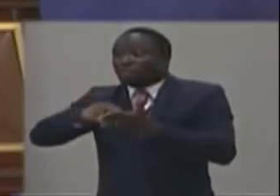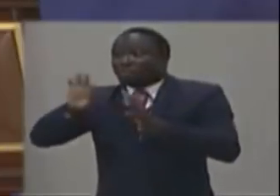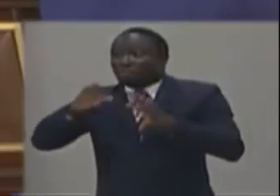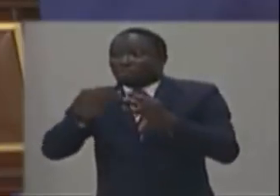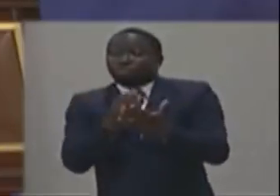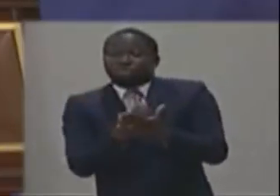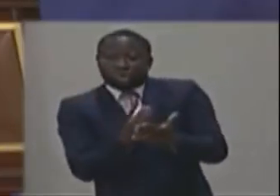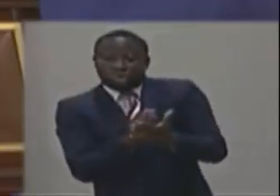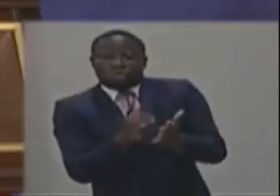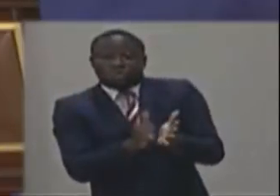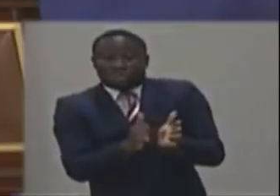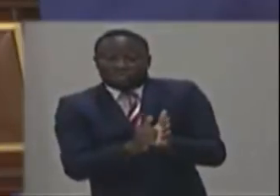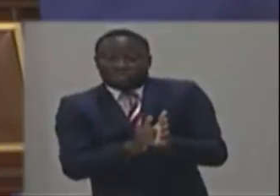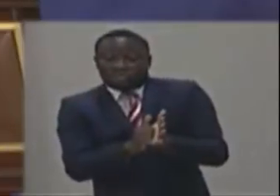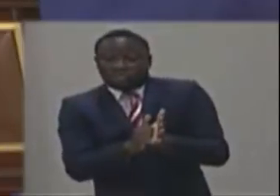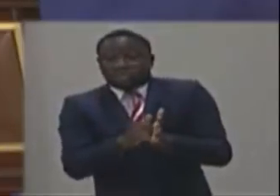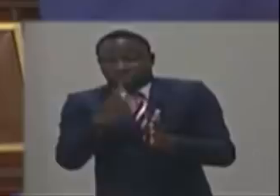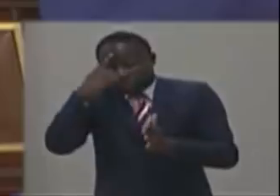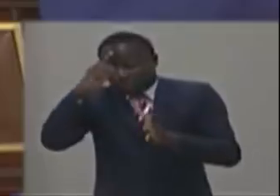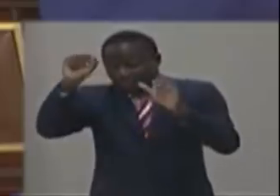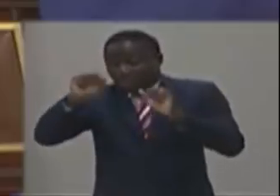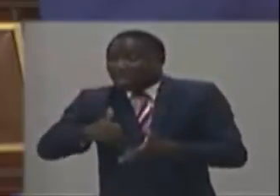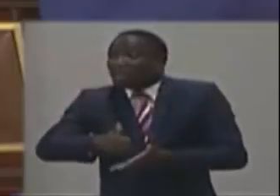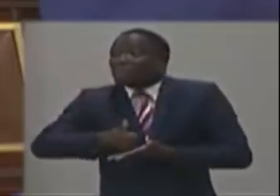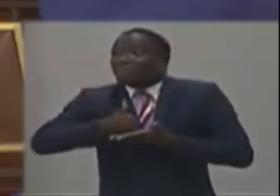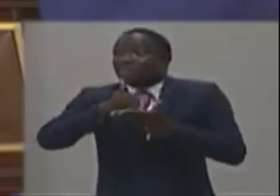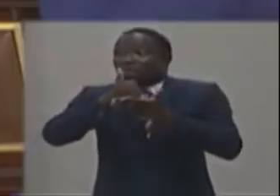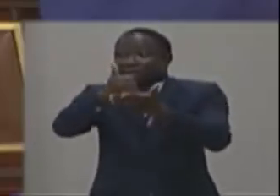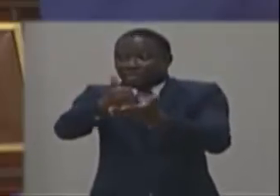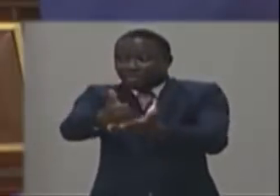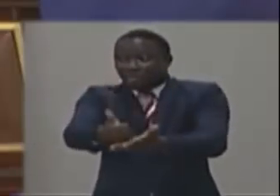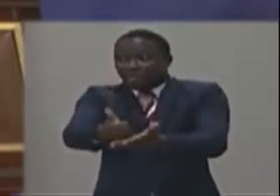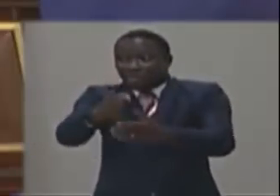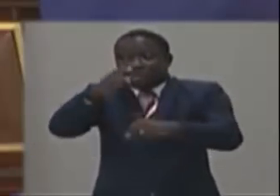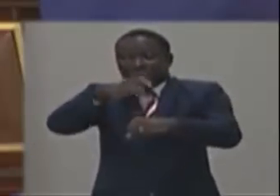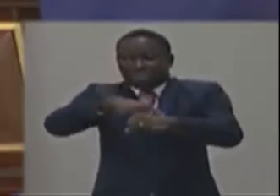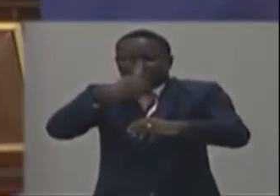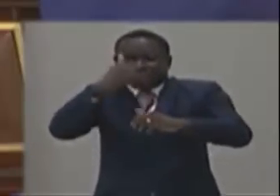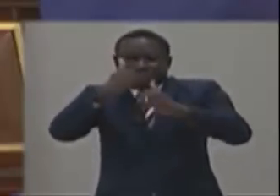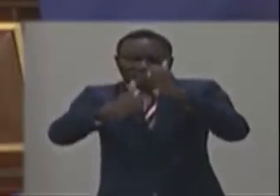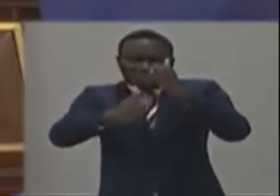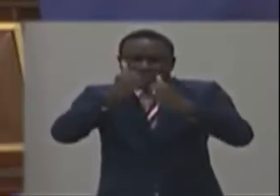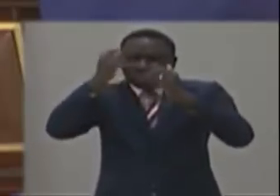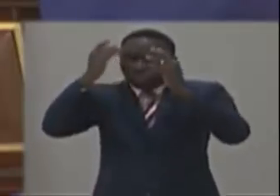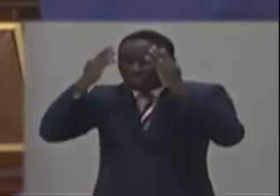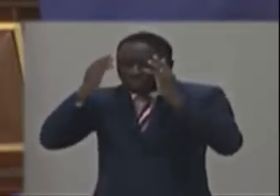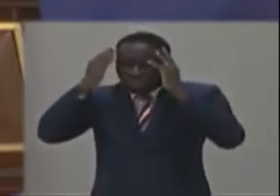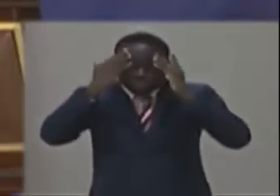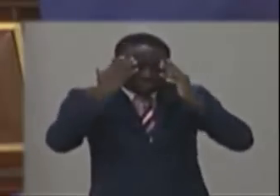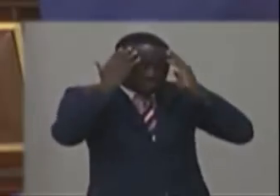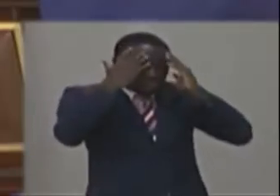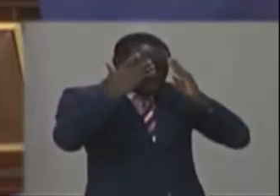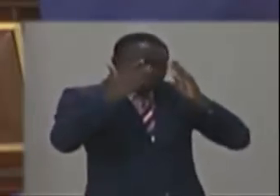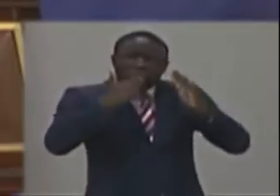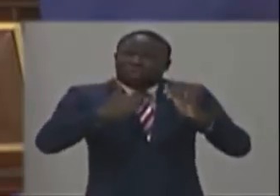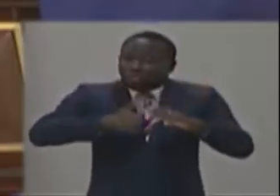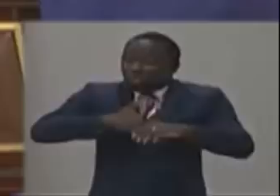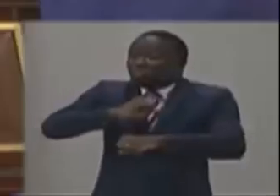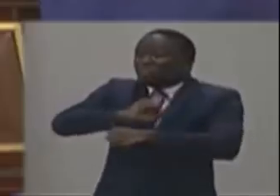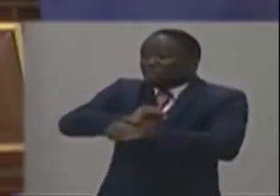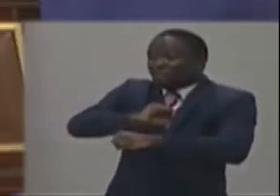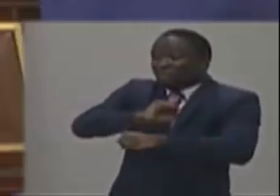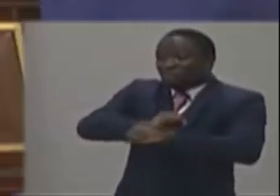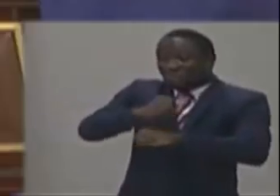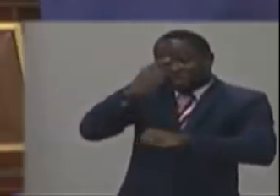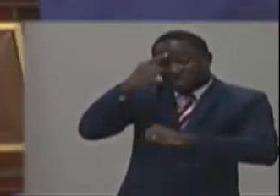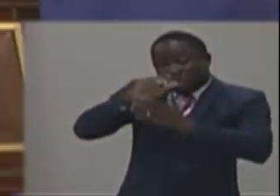petit chocho, c'est pour te aider dans un moment difficile. Ça. Je travaille